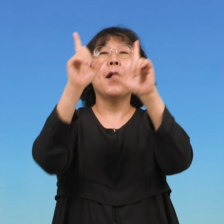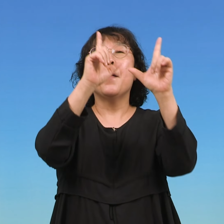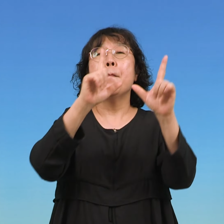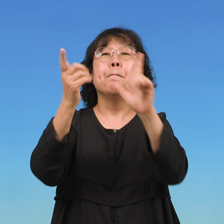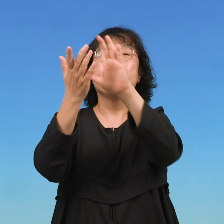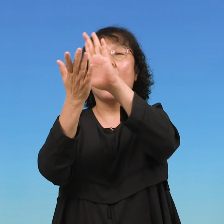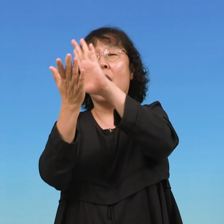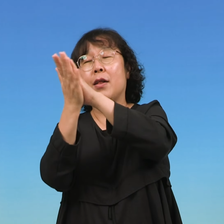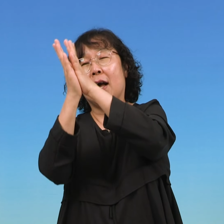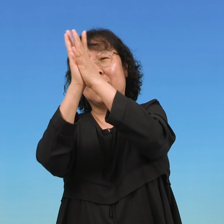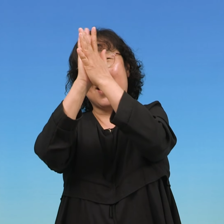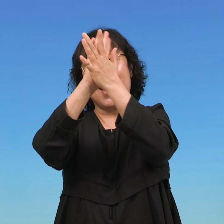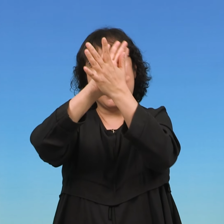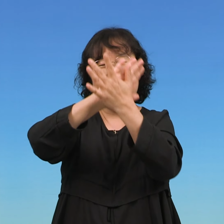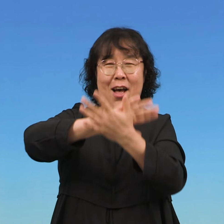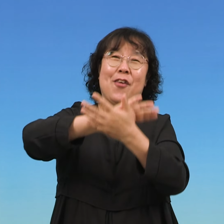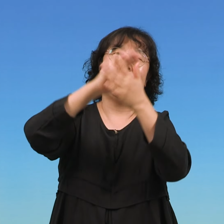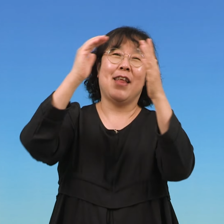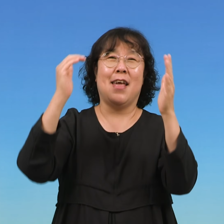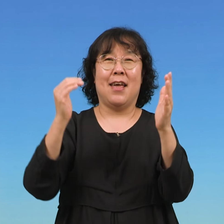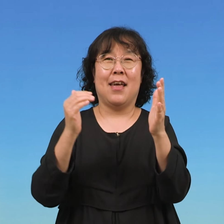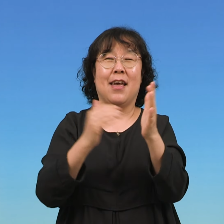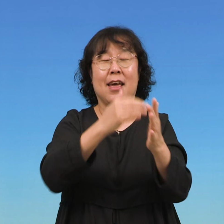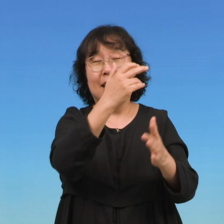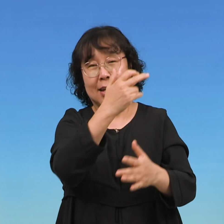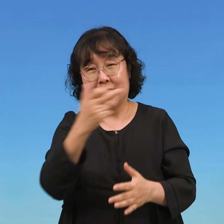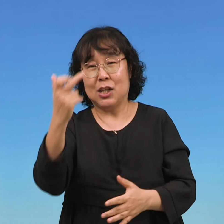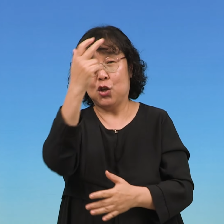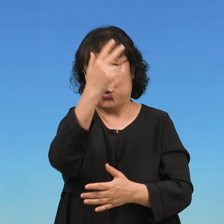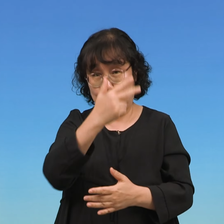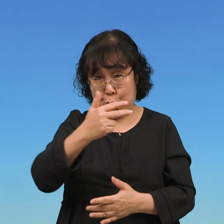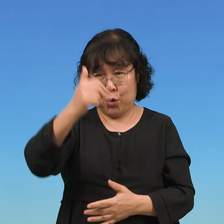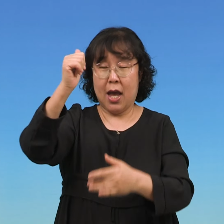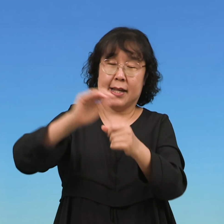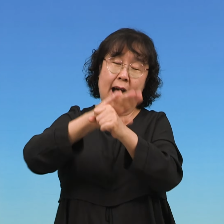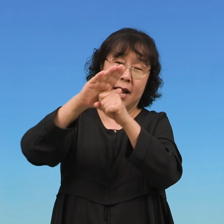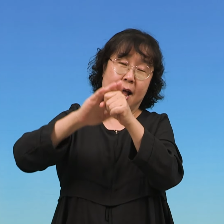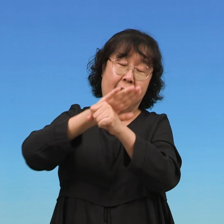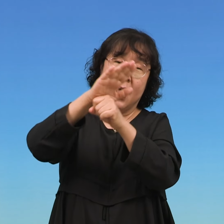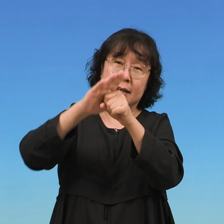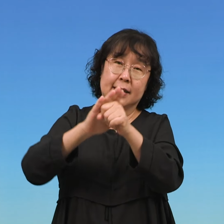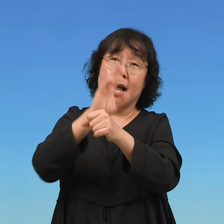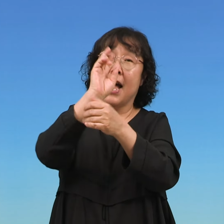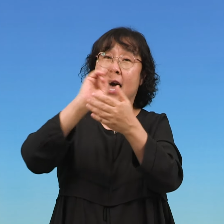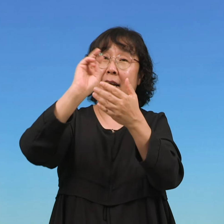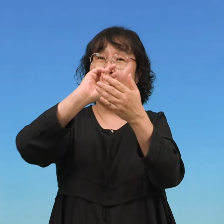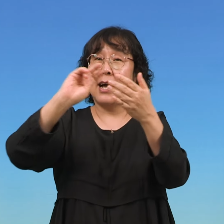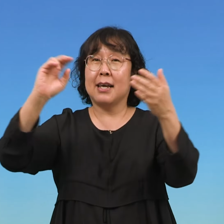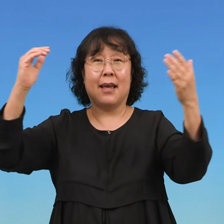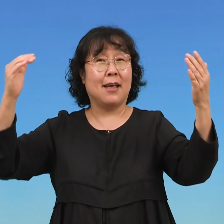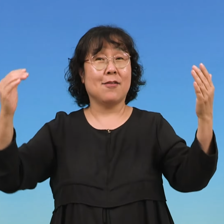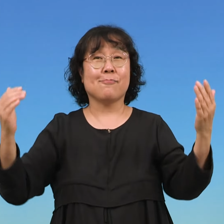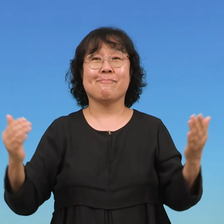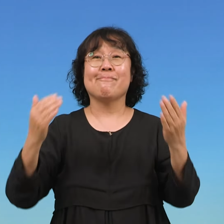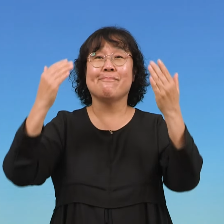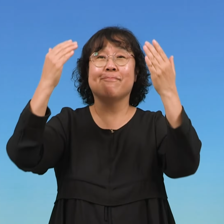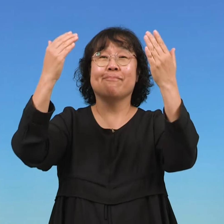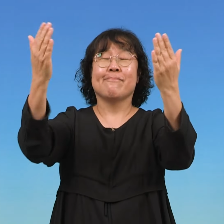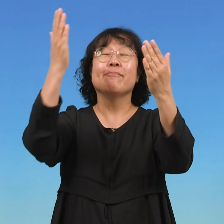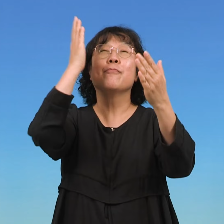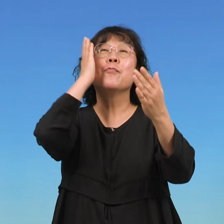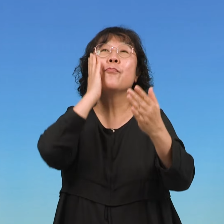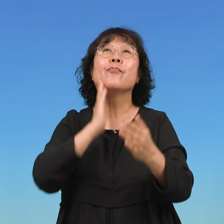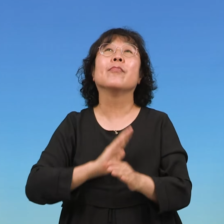사 는 세었네 그것이 주의 사랑 찬양해 주의 사랑을